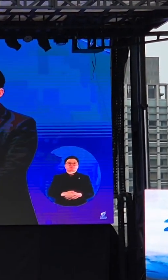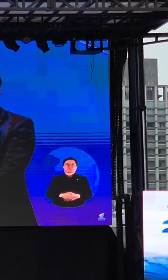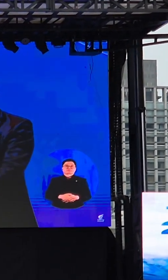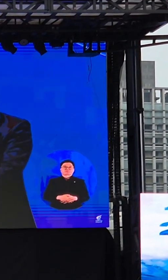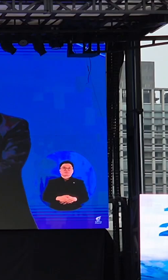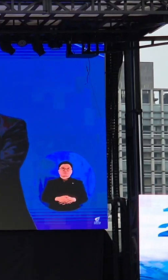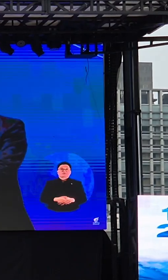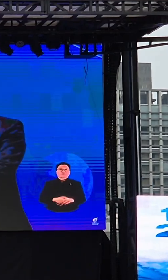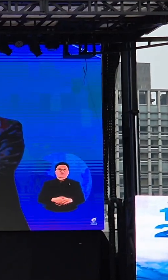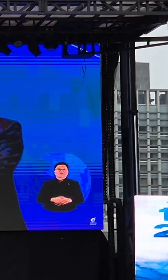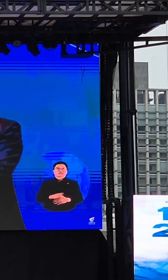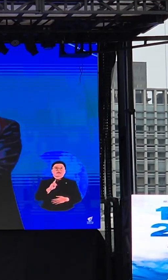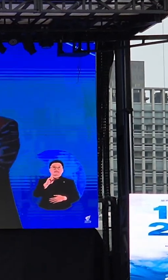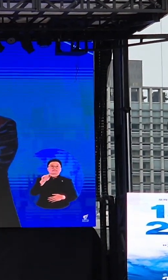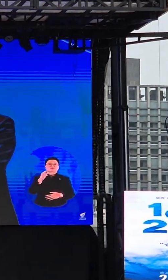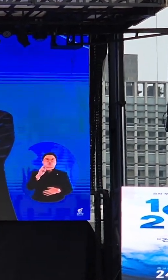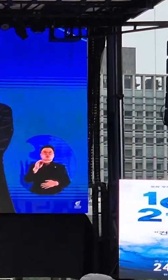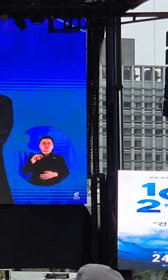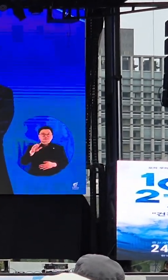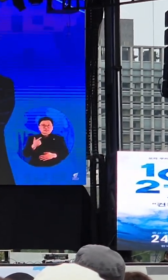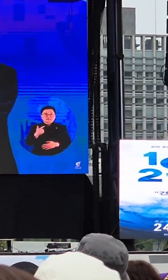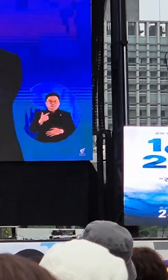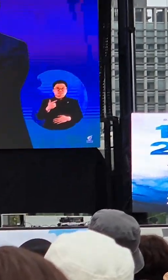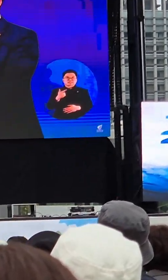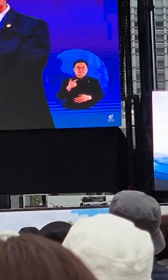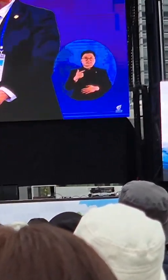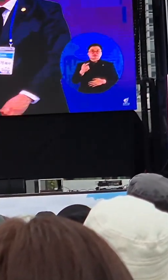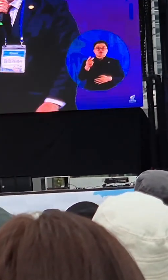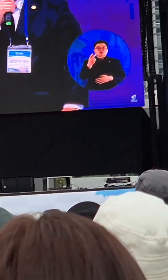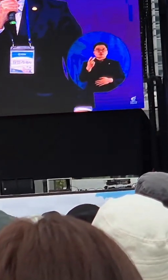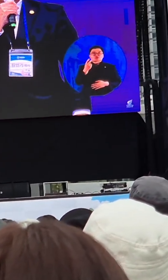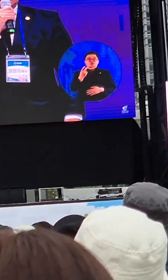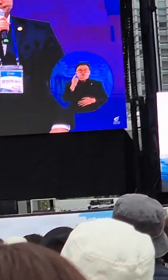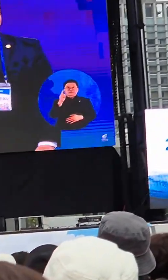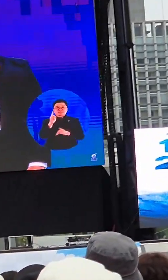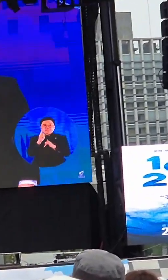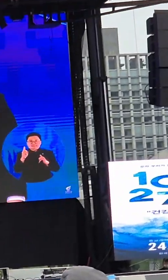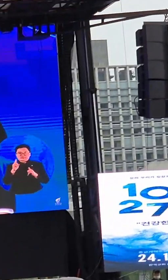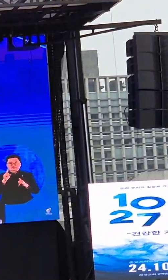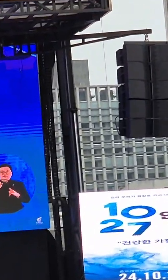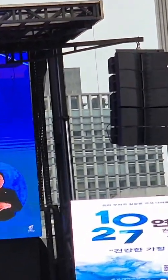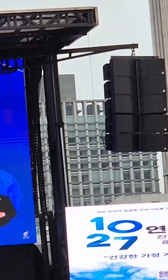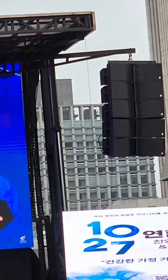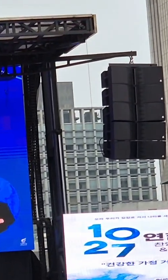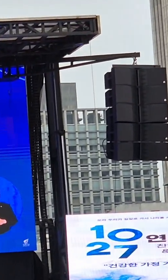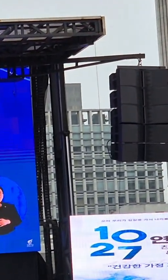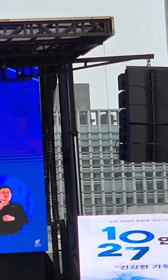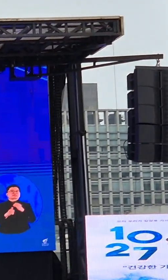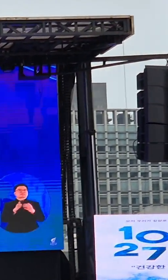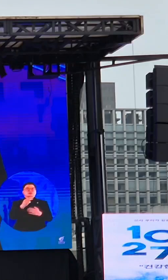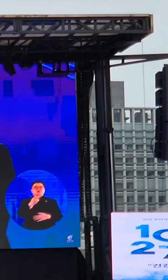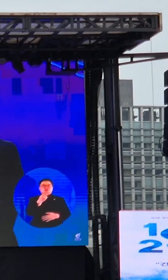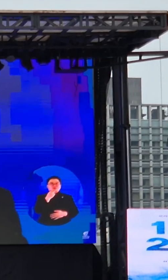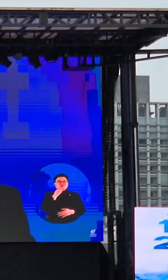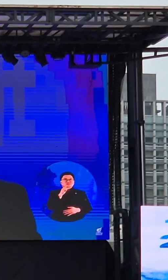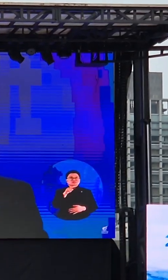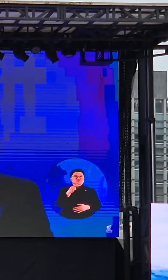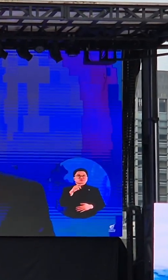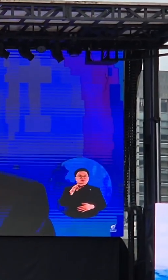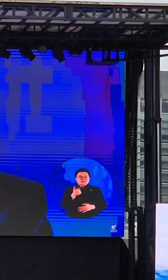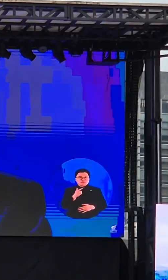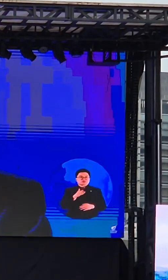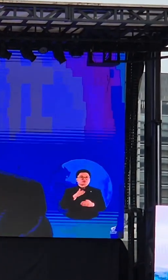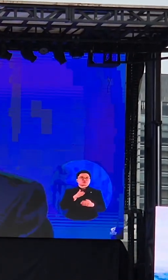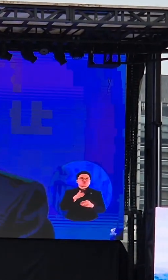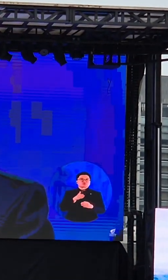way. 한 공산주의 관리자는 무신론적 정부의 패배를 이렇게 설명했습니다. We were prepared to fight against guns and